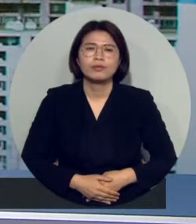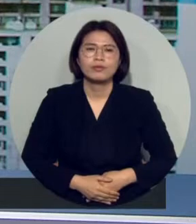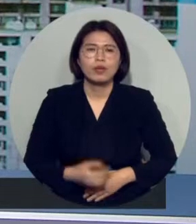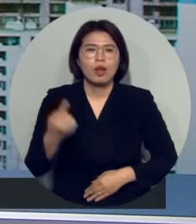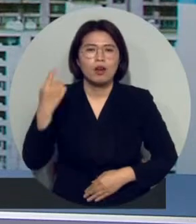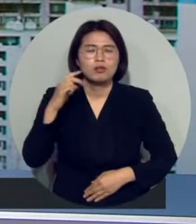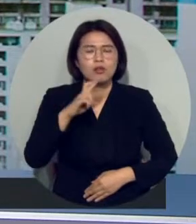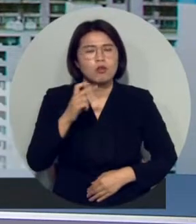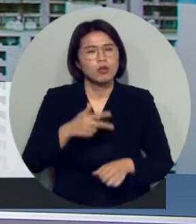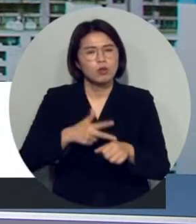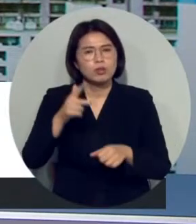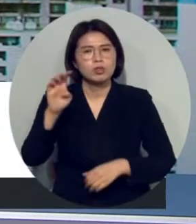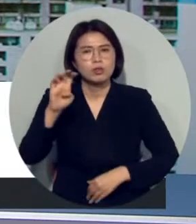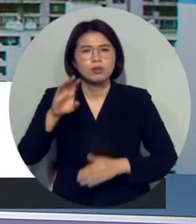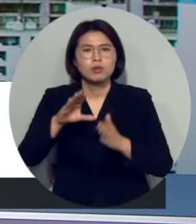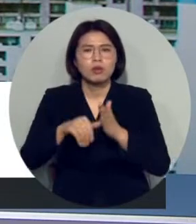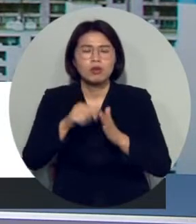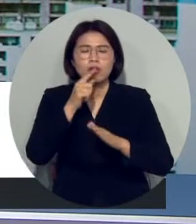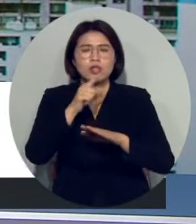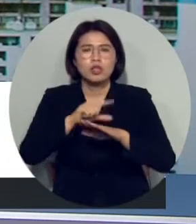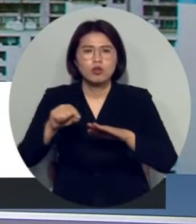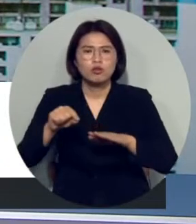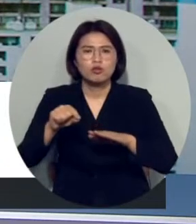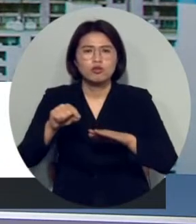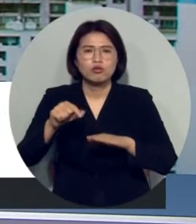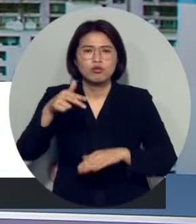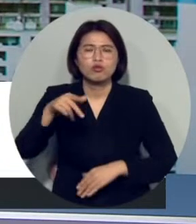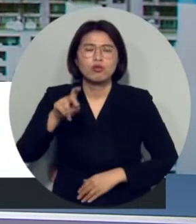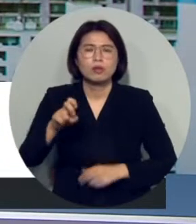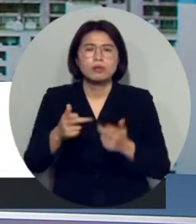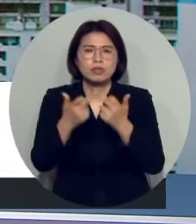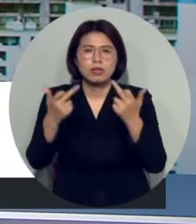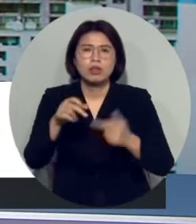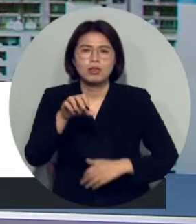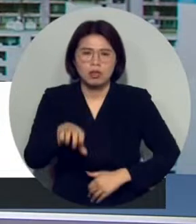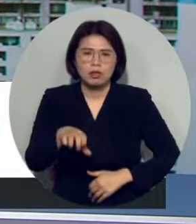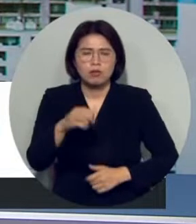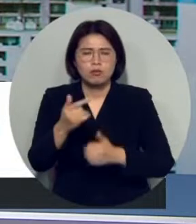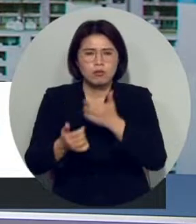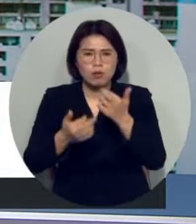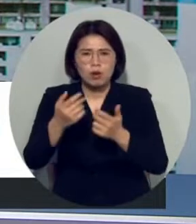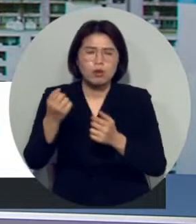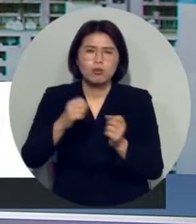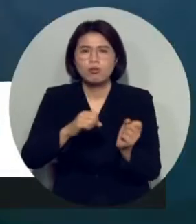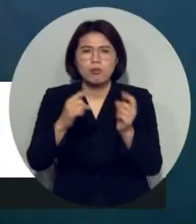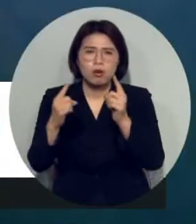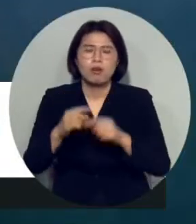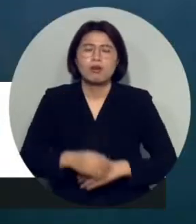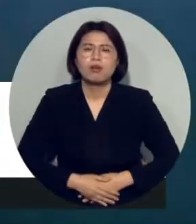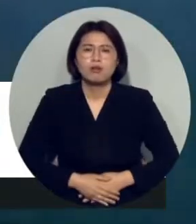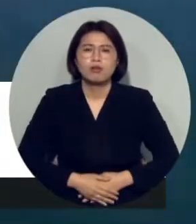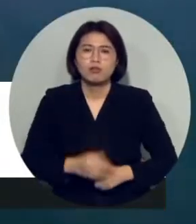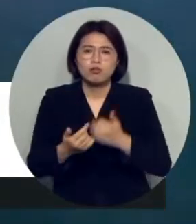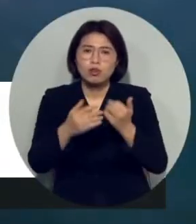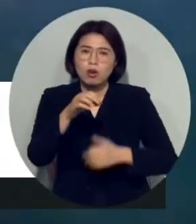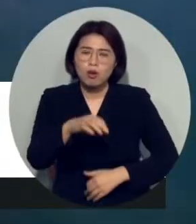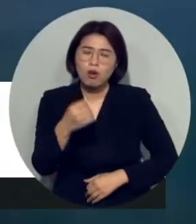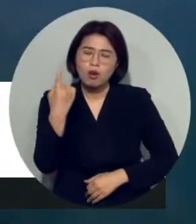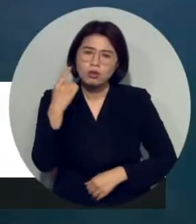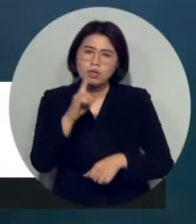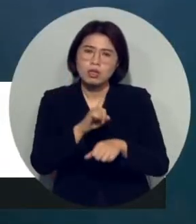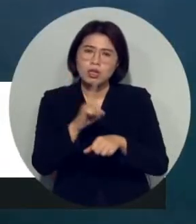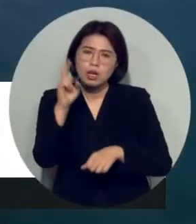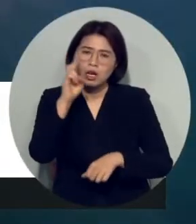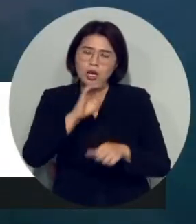어제 5일 곳이 40분쯤 대구 달성군 가창면 주암 산에서 산불이 다시 발생했습니다 불이 난 곳은 어제 오전